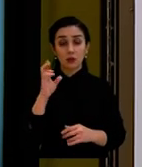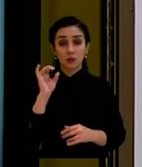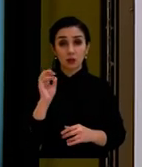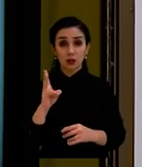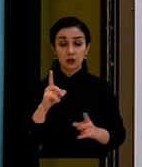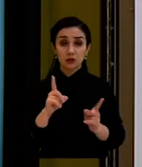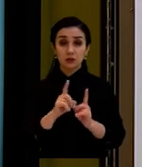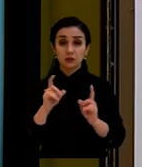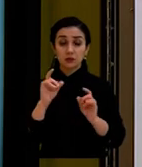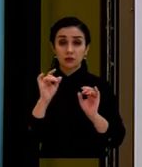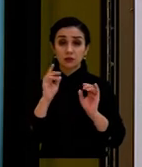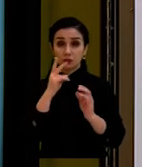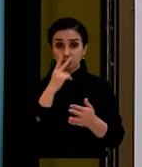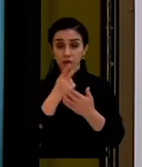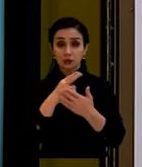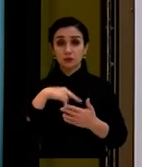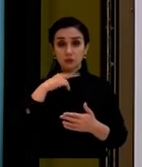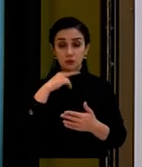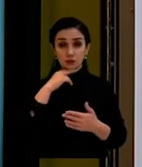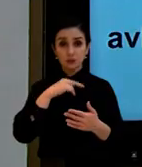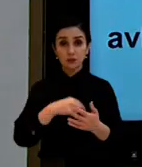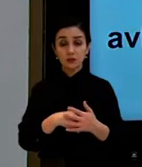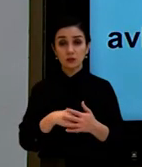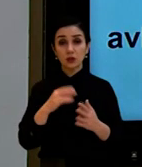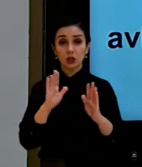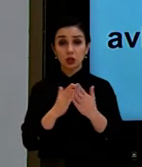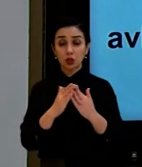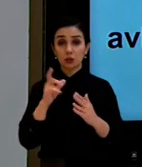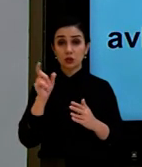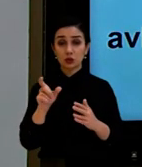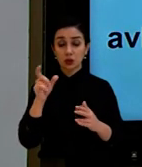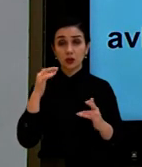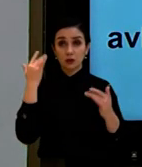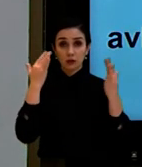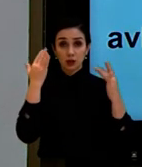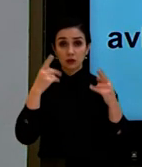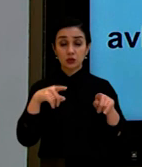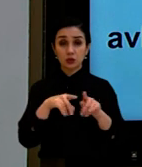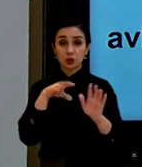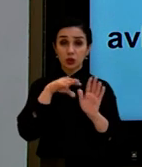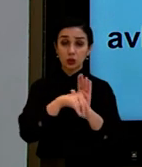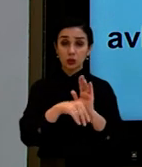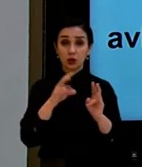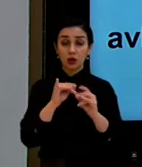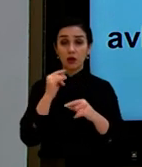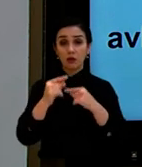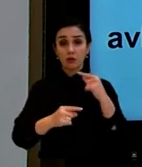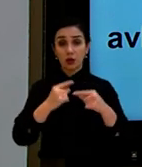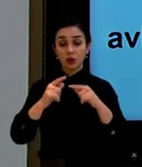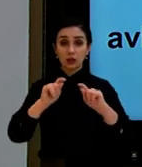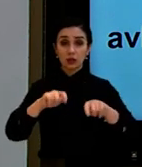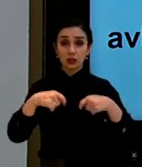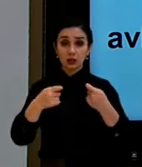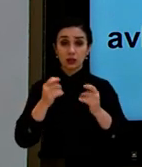Oybekning hikmatiga e'tibor qaratamiz. Kitoblar insoniyat fikri durdonalarini to'plab avlodlarga